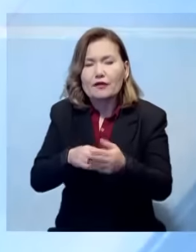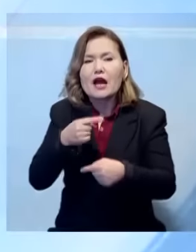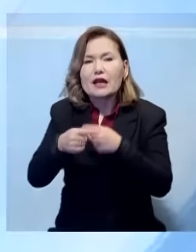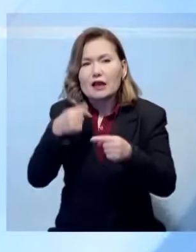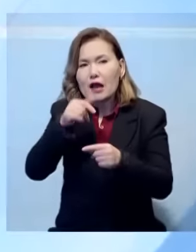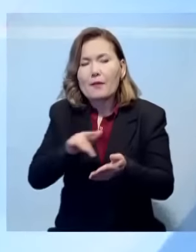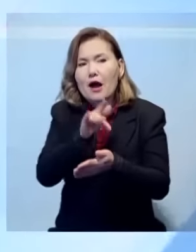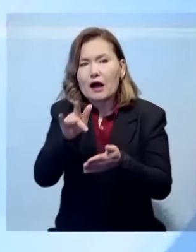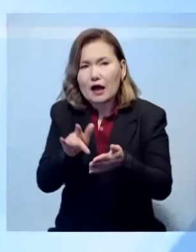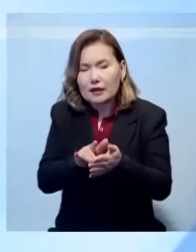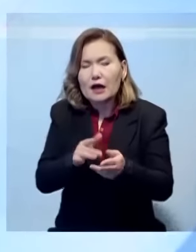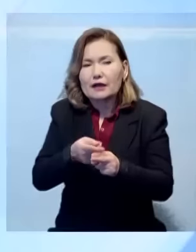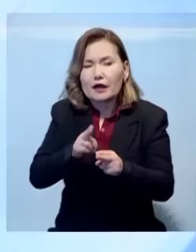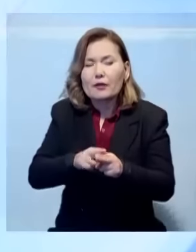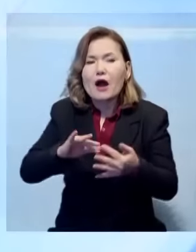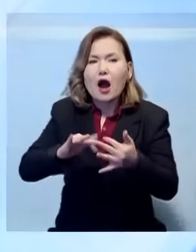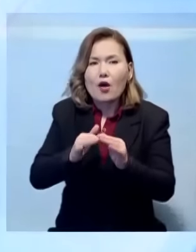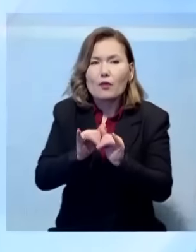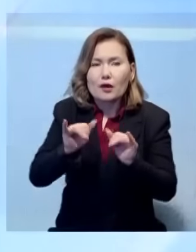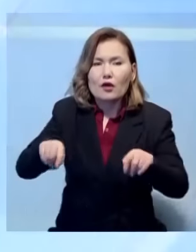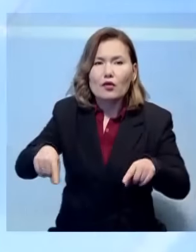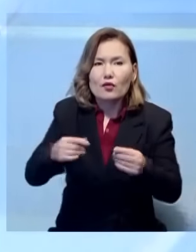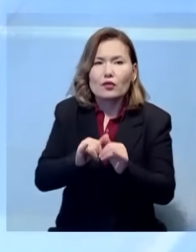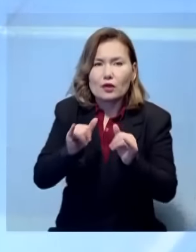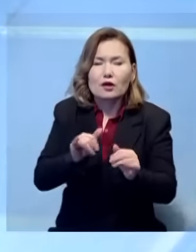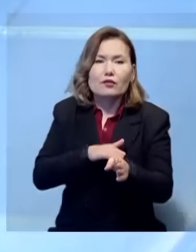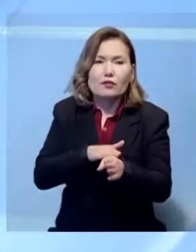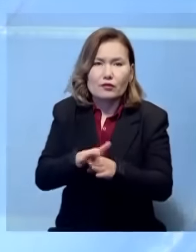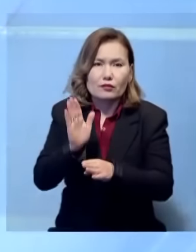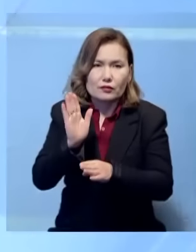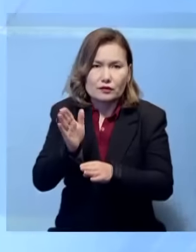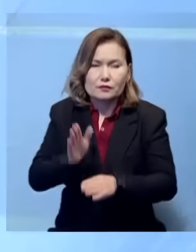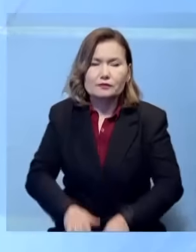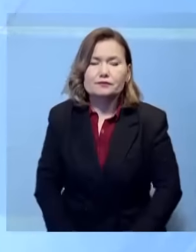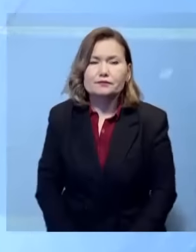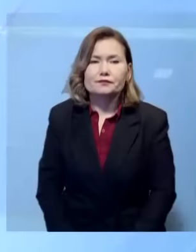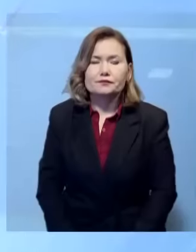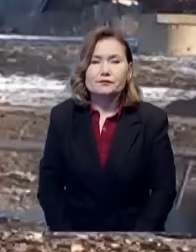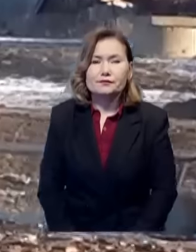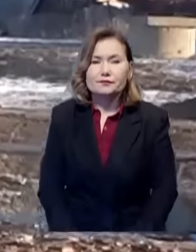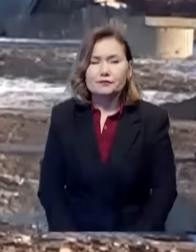қаладан ауылға бағдарламасы жүзеге аспақ. Әріптесім Ерденбек Жылқайдарлы біліп берсін.